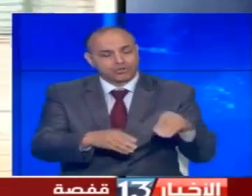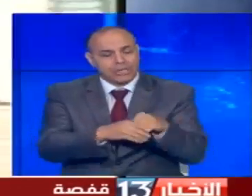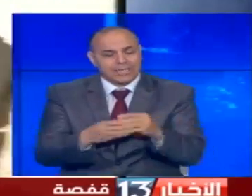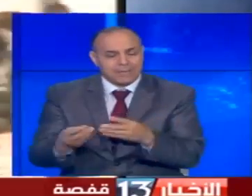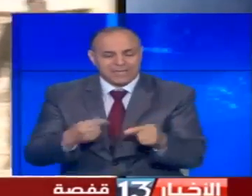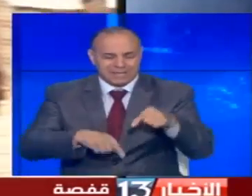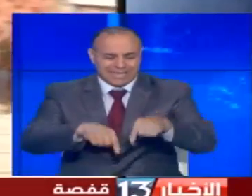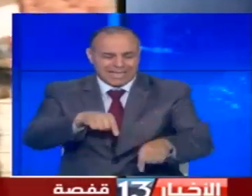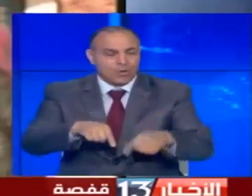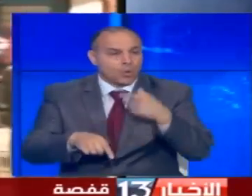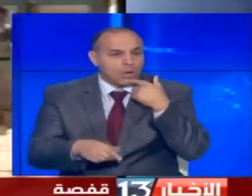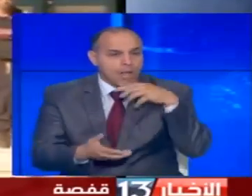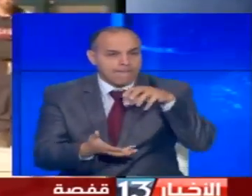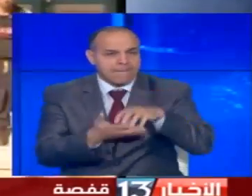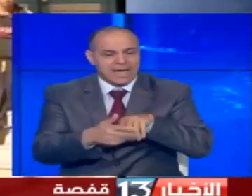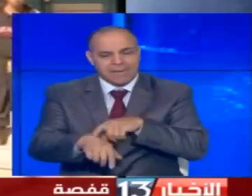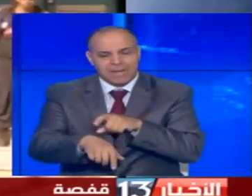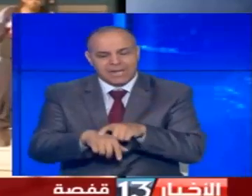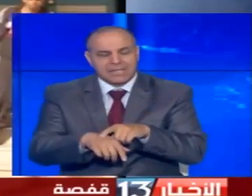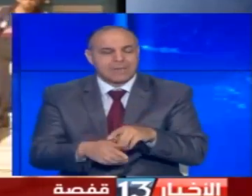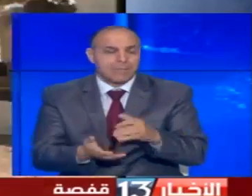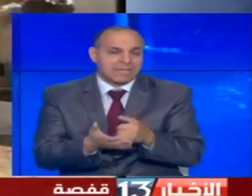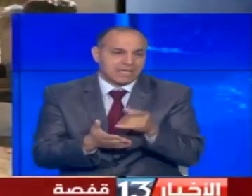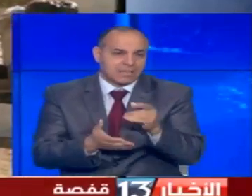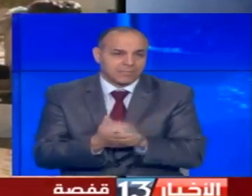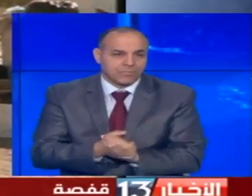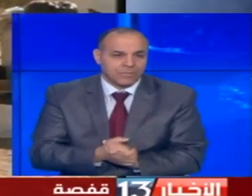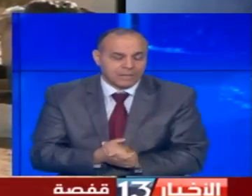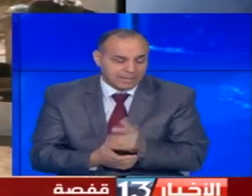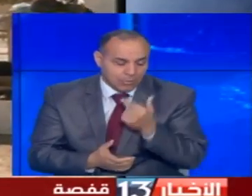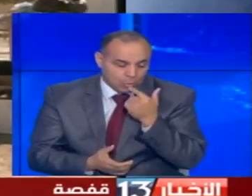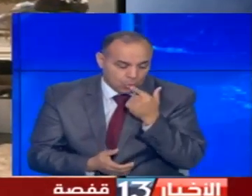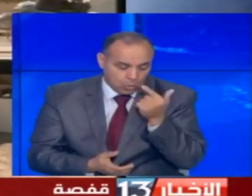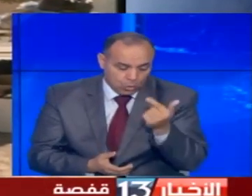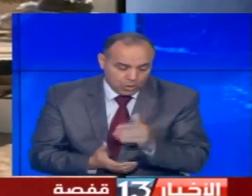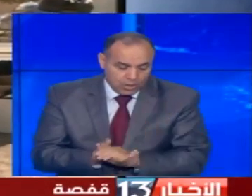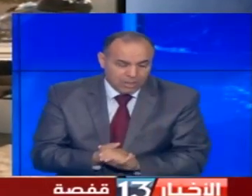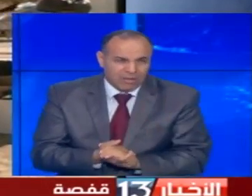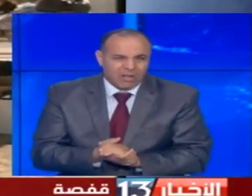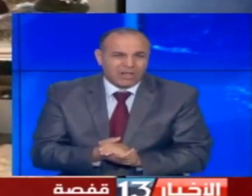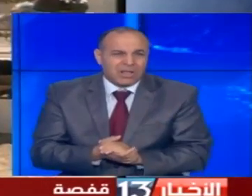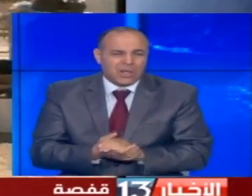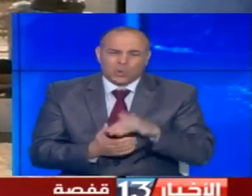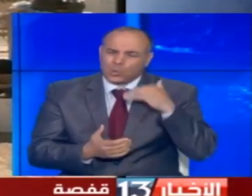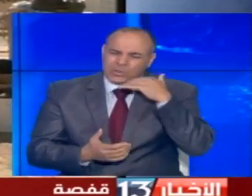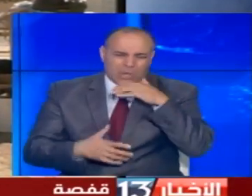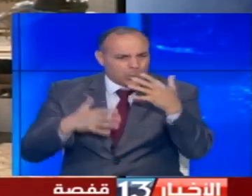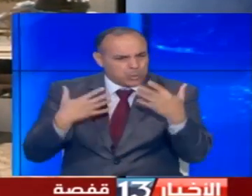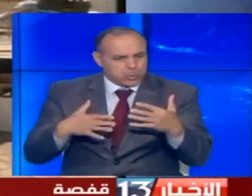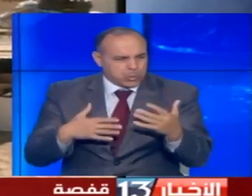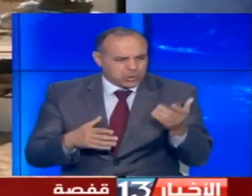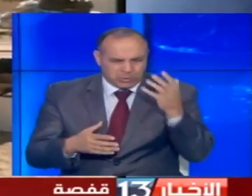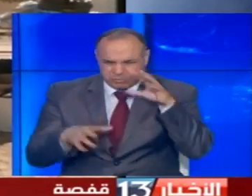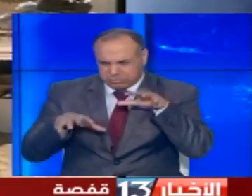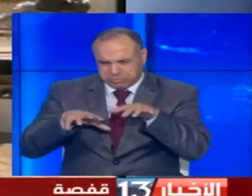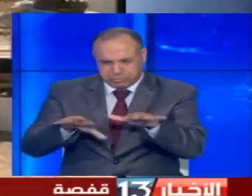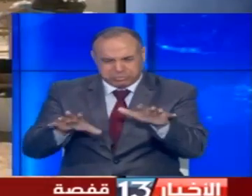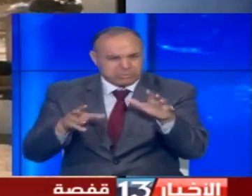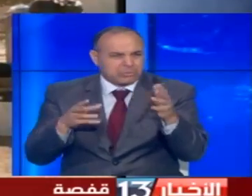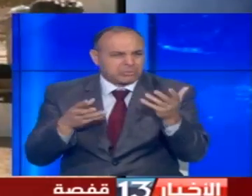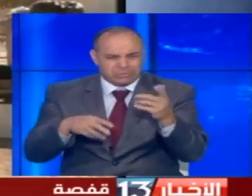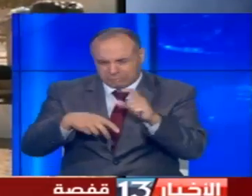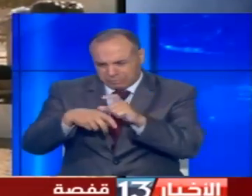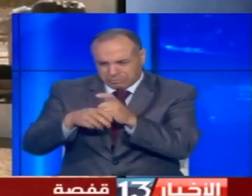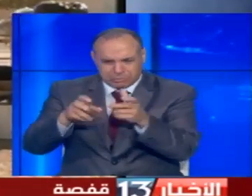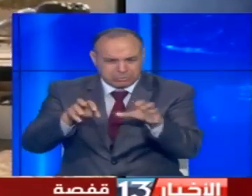غراس بمقر بلديه رديف تعرف معناها سيدي ببا كلان الوسخ مع ف الجراثيم